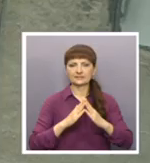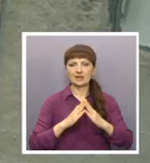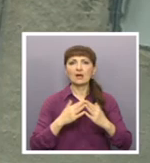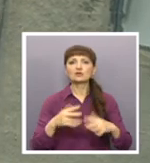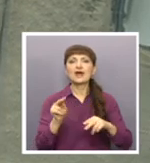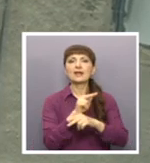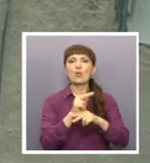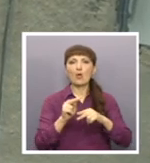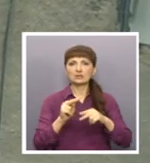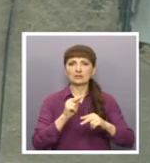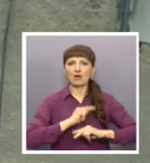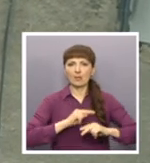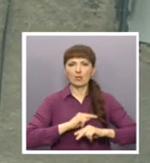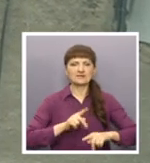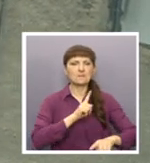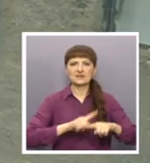Ремонтные работы активизировались.